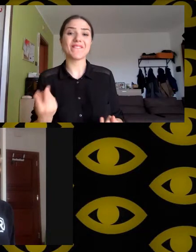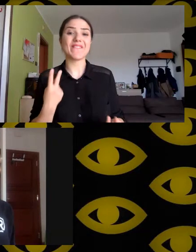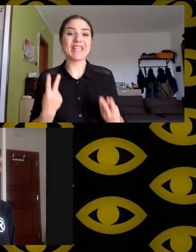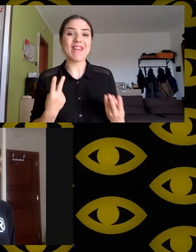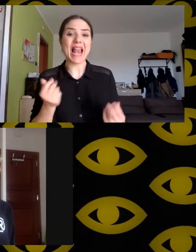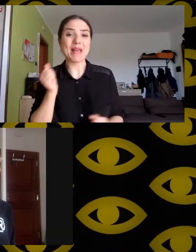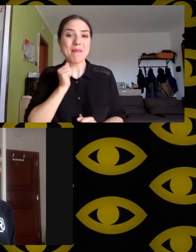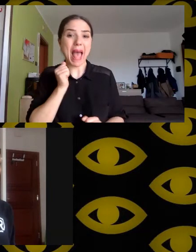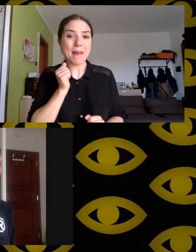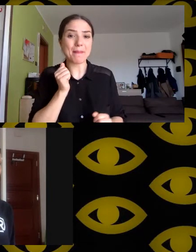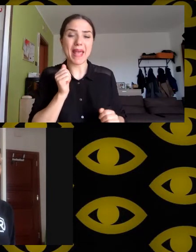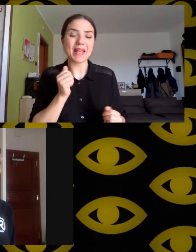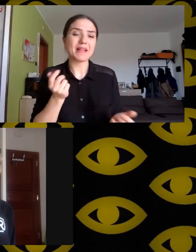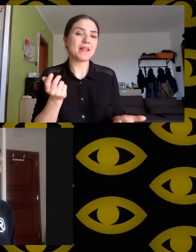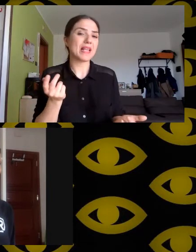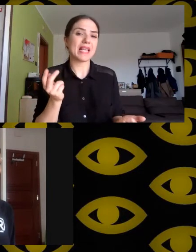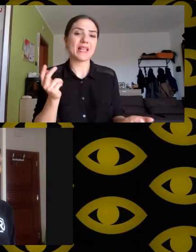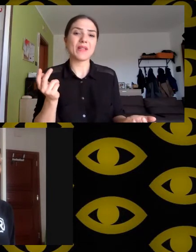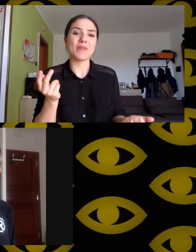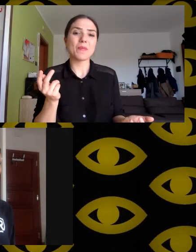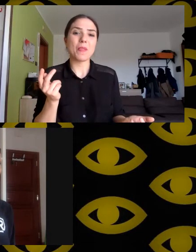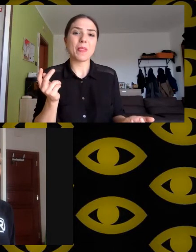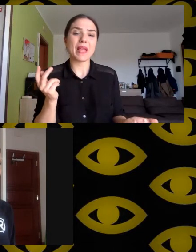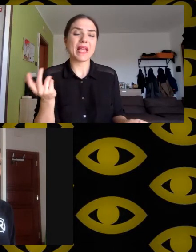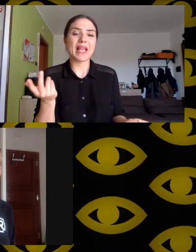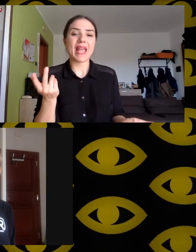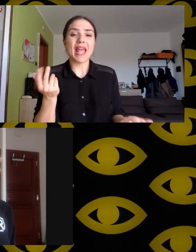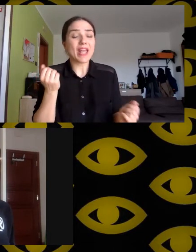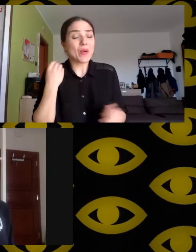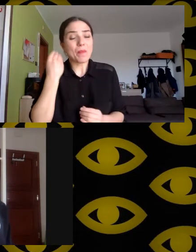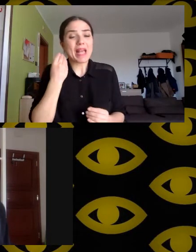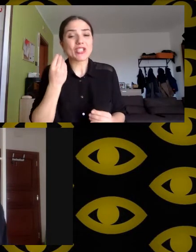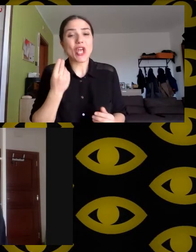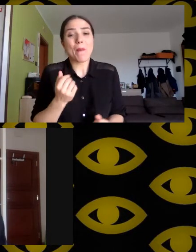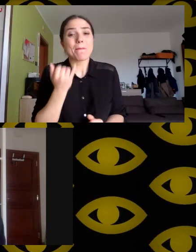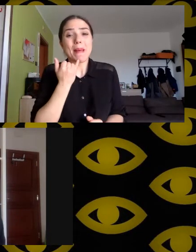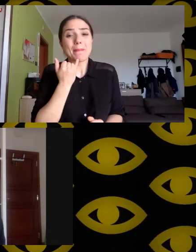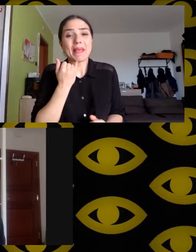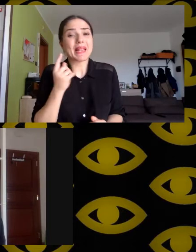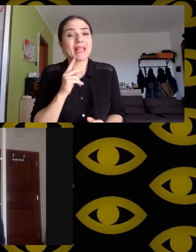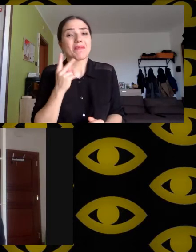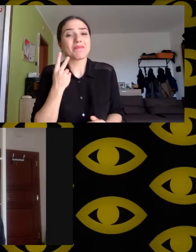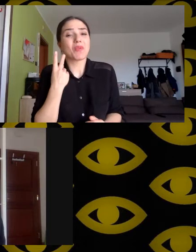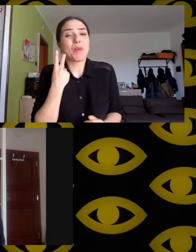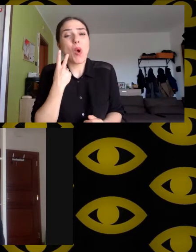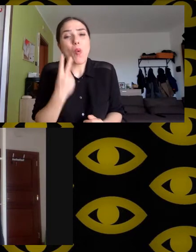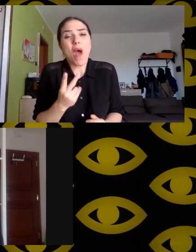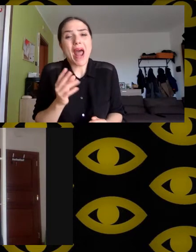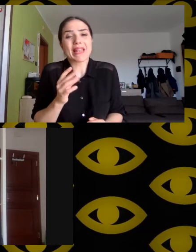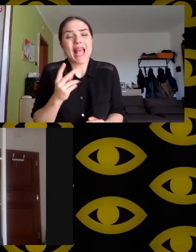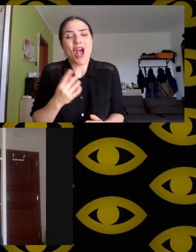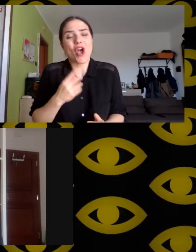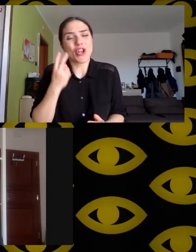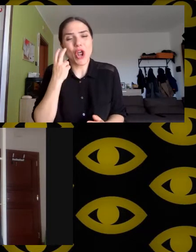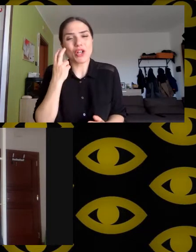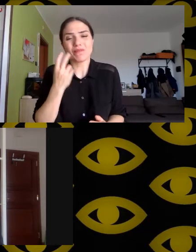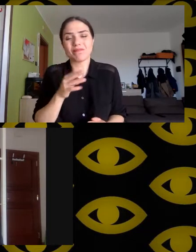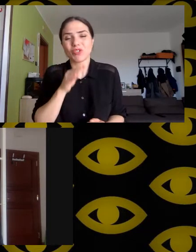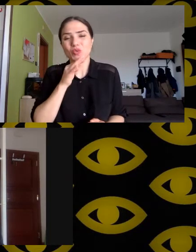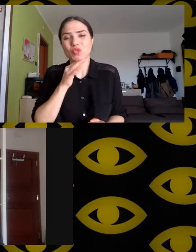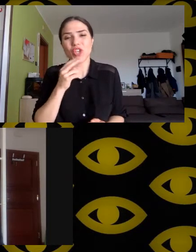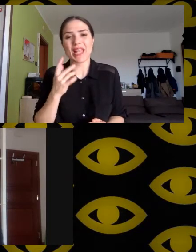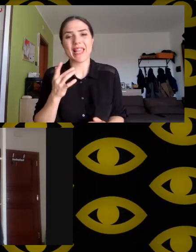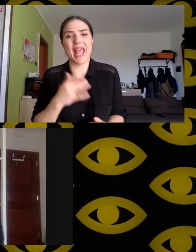vengano proprio guardati istintivamente con gli occhi dell'amore, no? Certamente, ma no, su questo rimanderei i nostri ascoltatori a